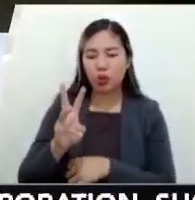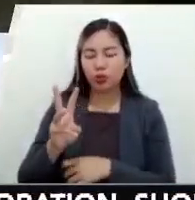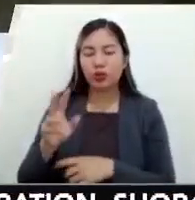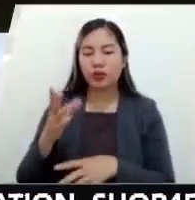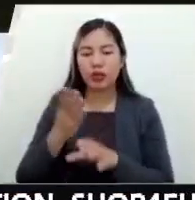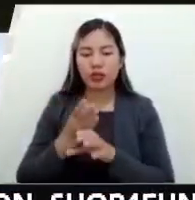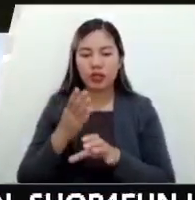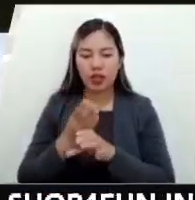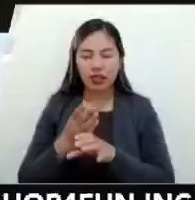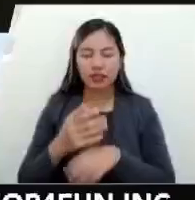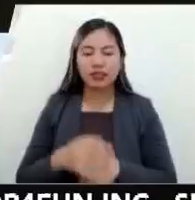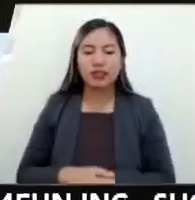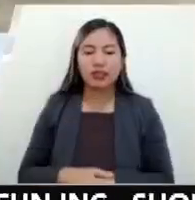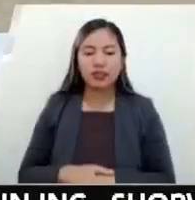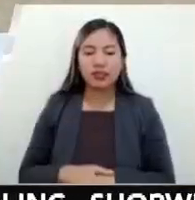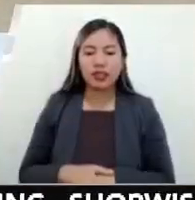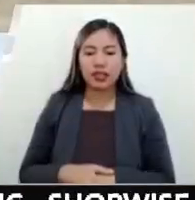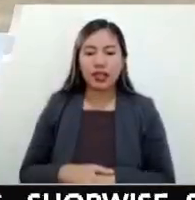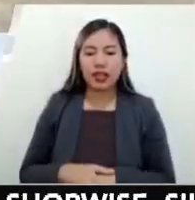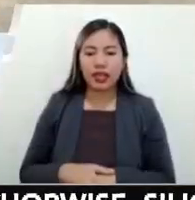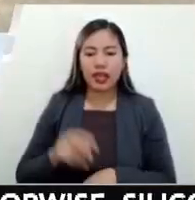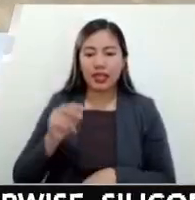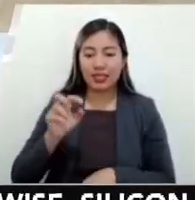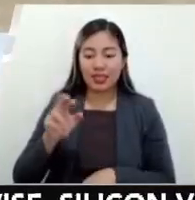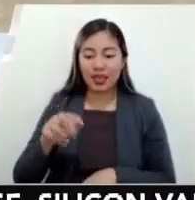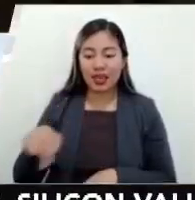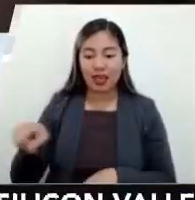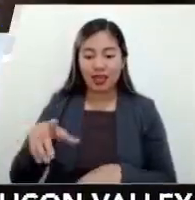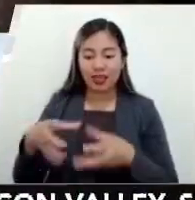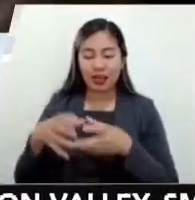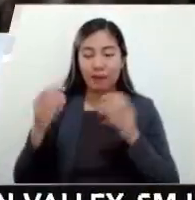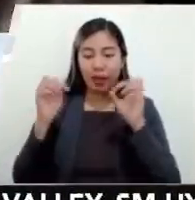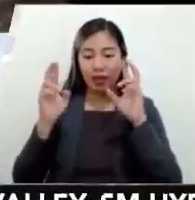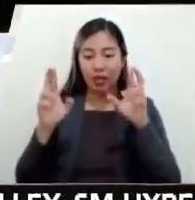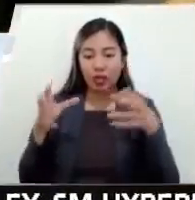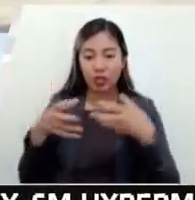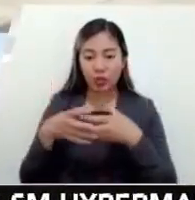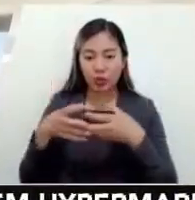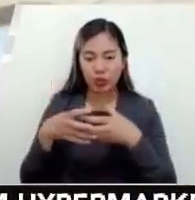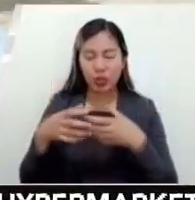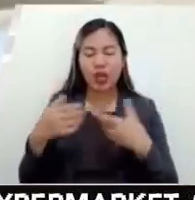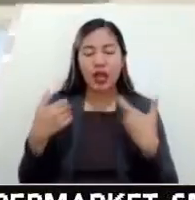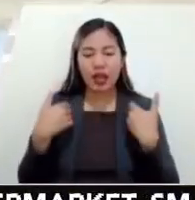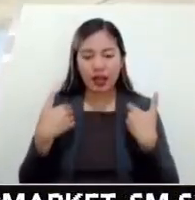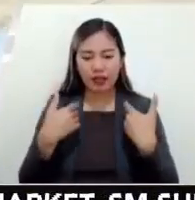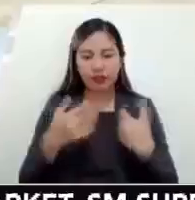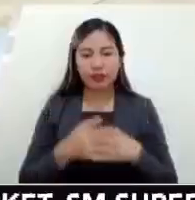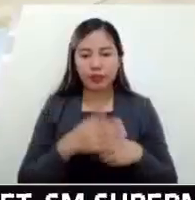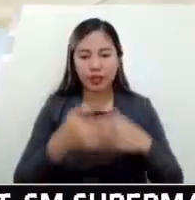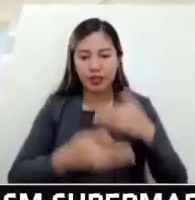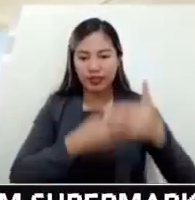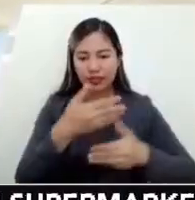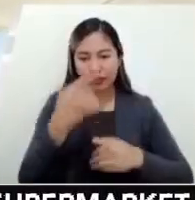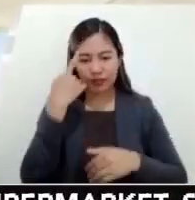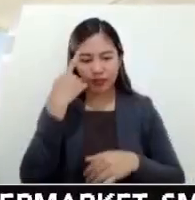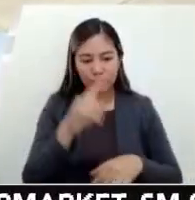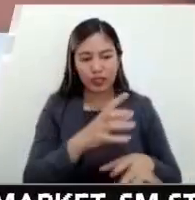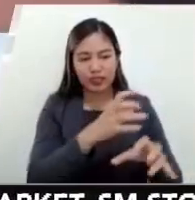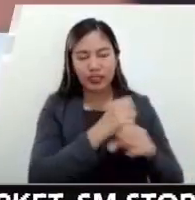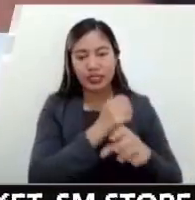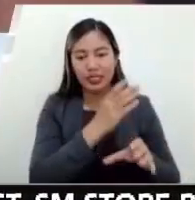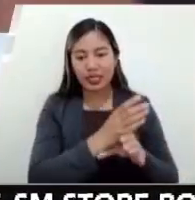Manila Council na mapabuti ang proseso ng towing ng mga sasakyang ilegal na nakaparada, pati yung mga tumirik sa